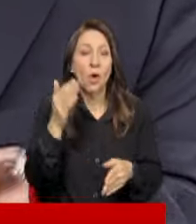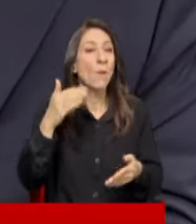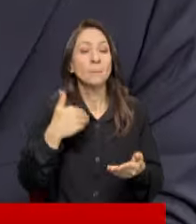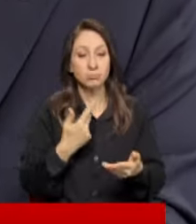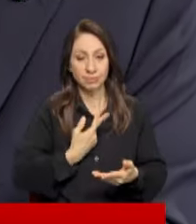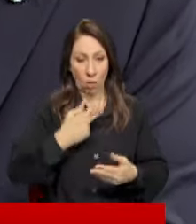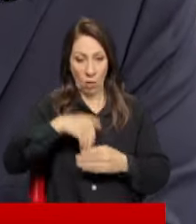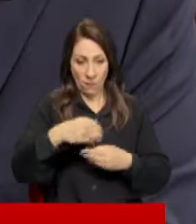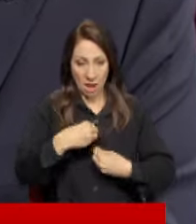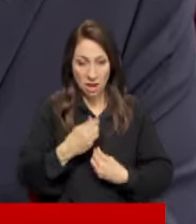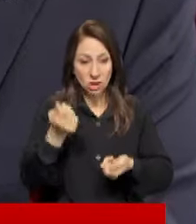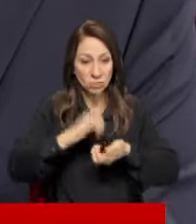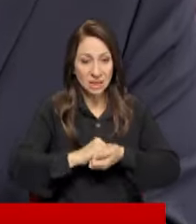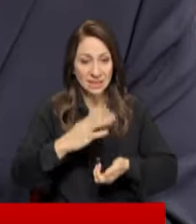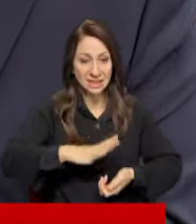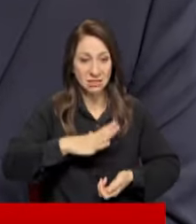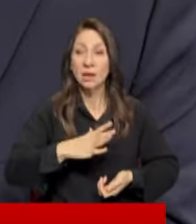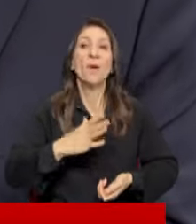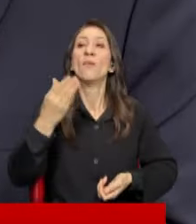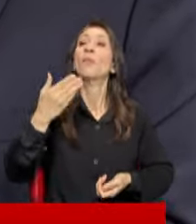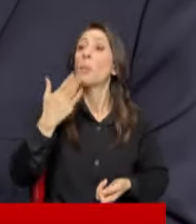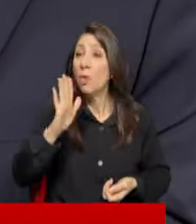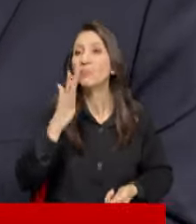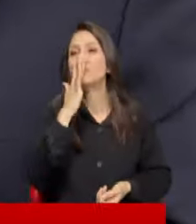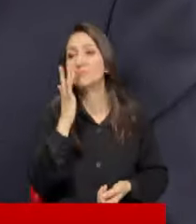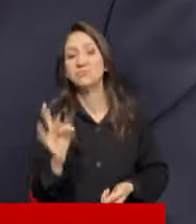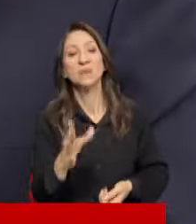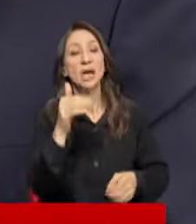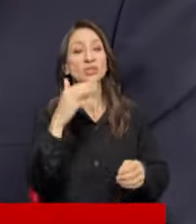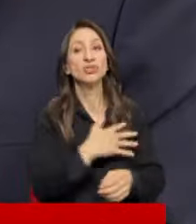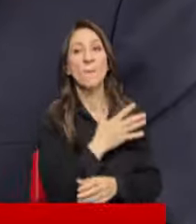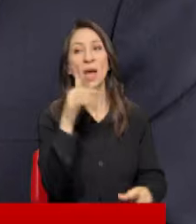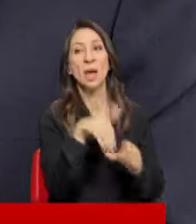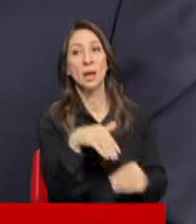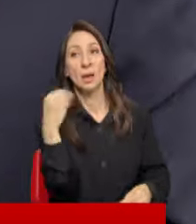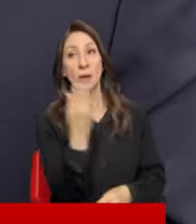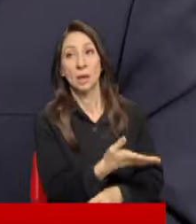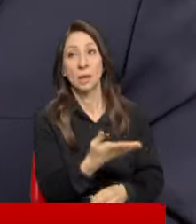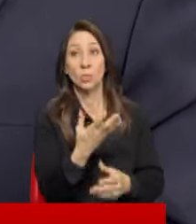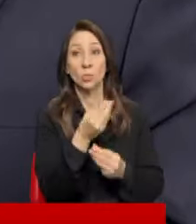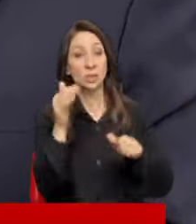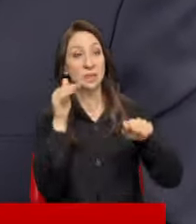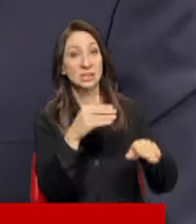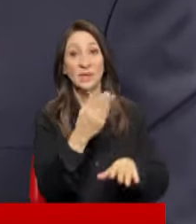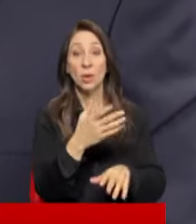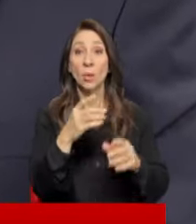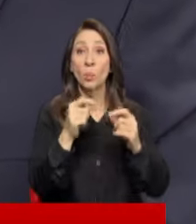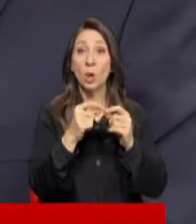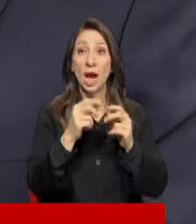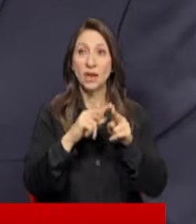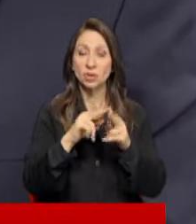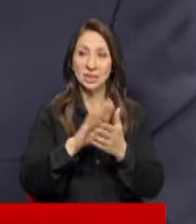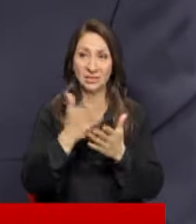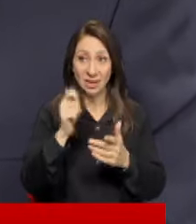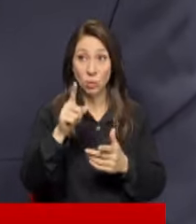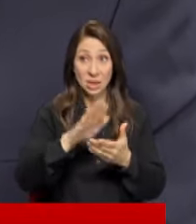oylarını işbirliğinden yana kullandı ve işte bugün Sayın İmamoğlu'nun seçilmesinde büyük katkısı oldu. Burak Avuncu istifa etti. Bu